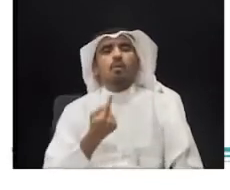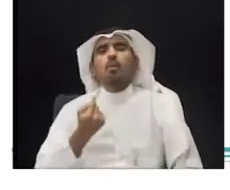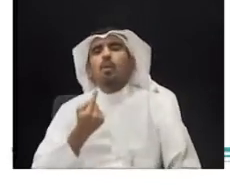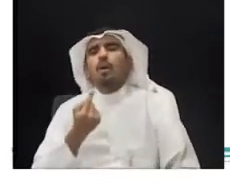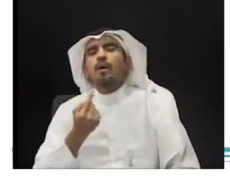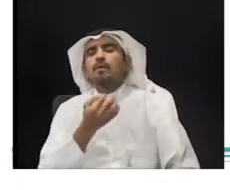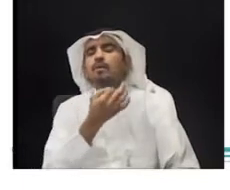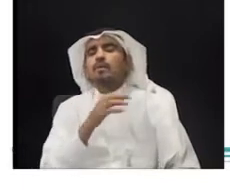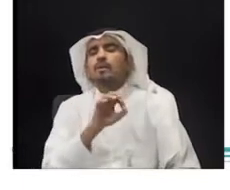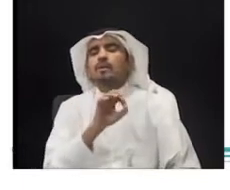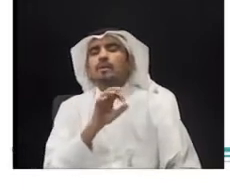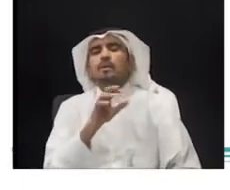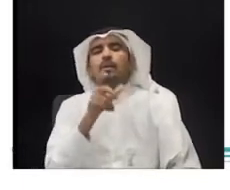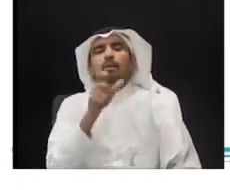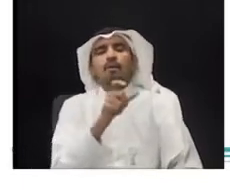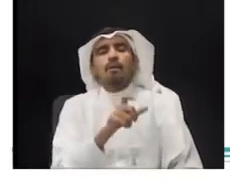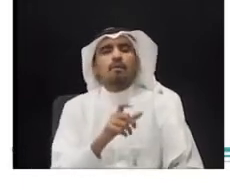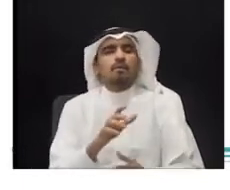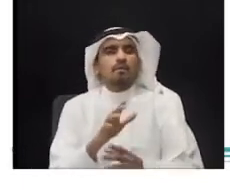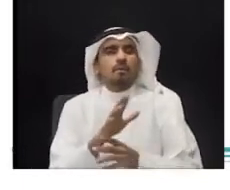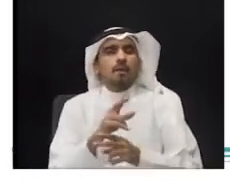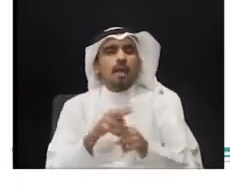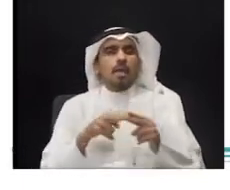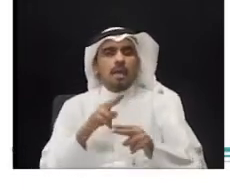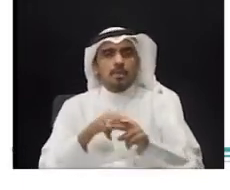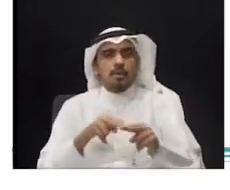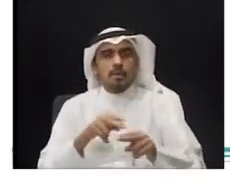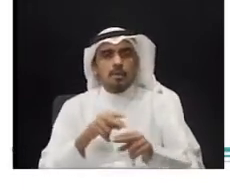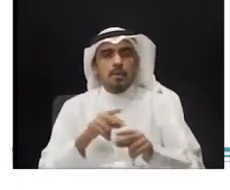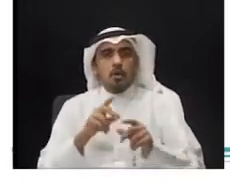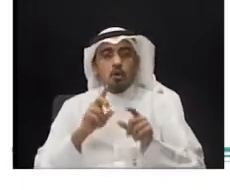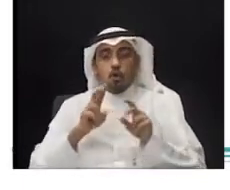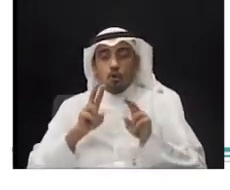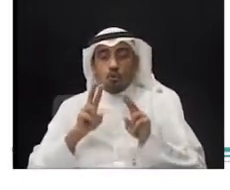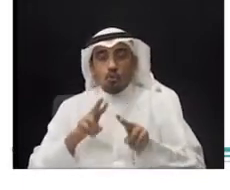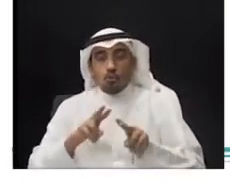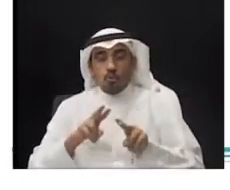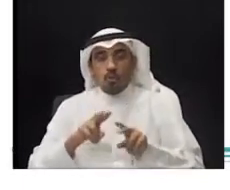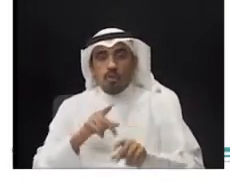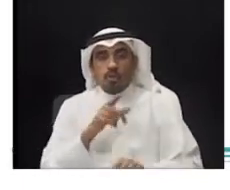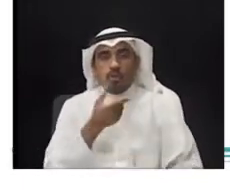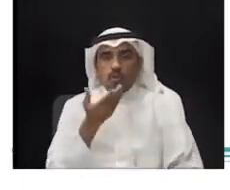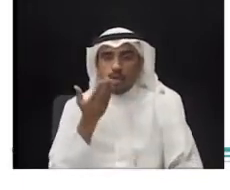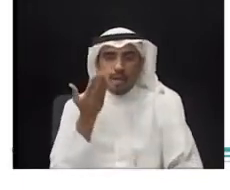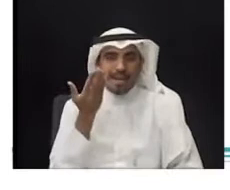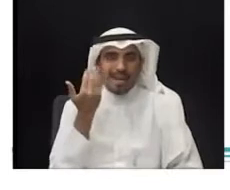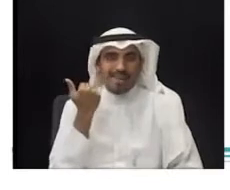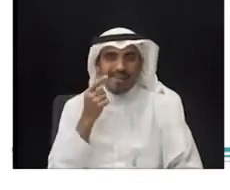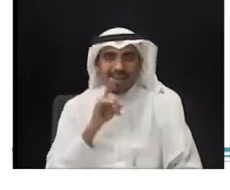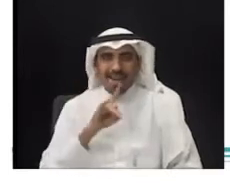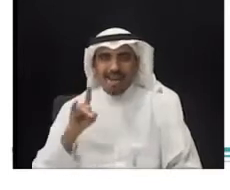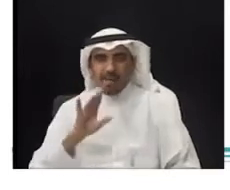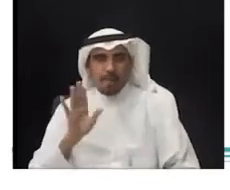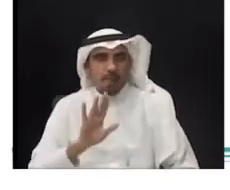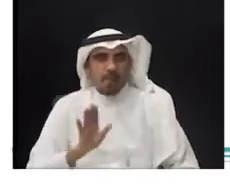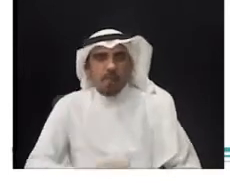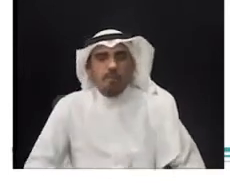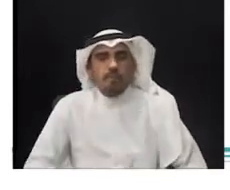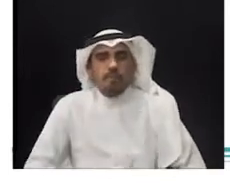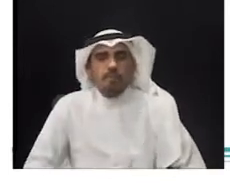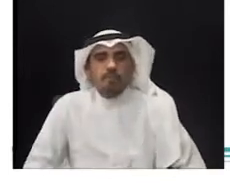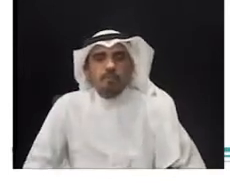يلزم حركة واحدة في جميع الحالات الإعرابية المثبتة وهي التي لم تسبق